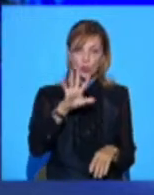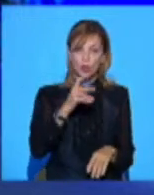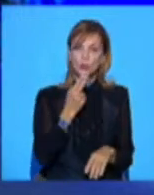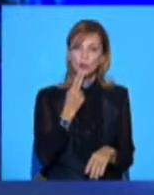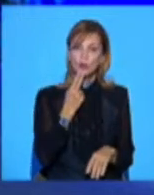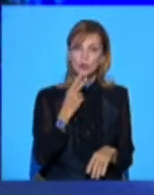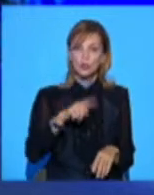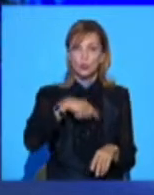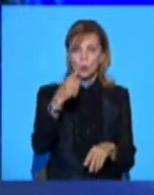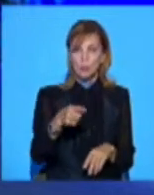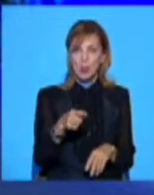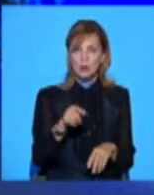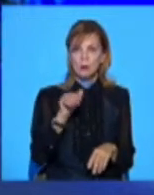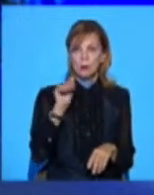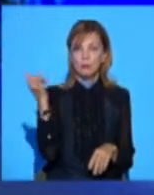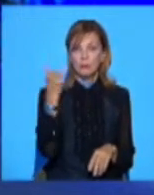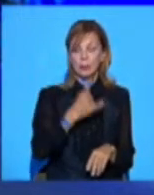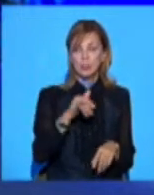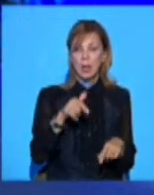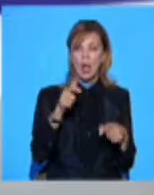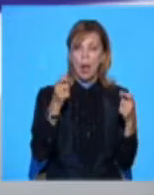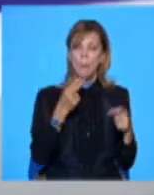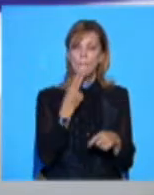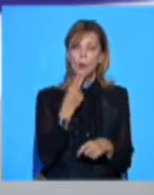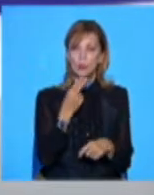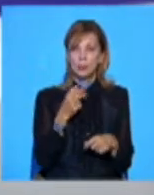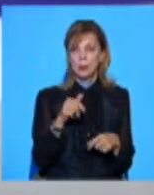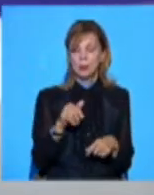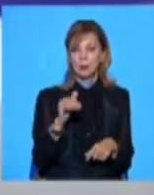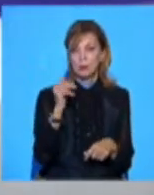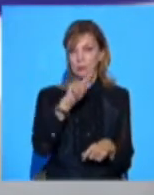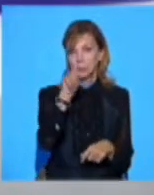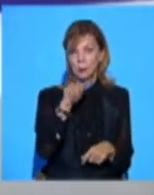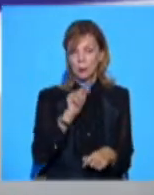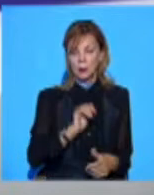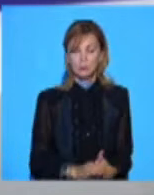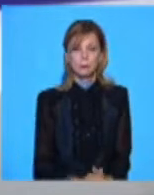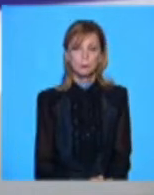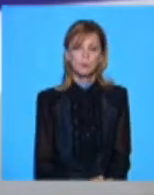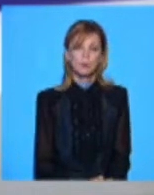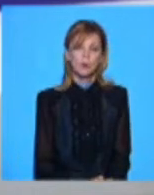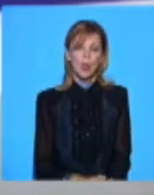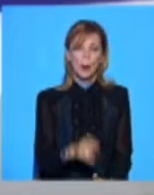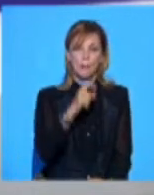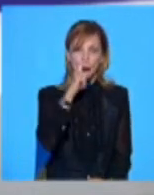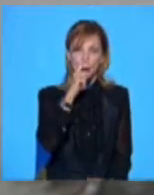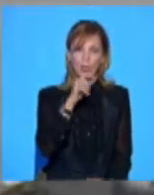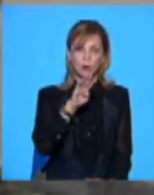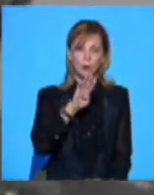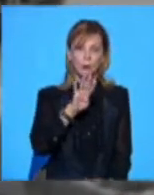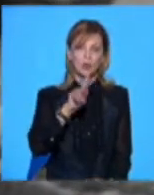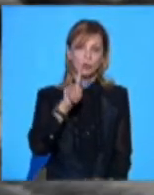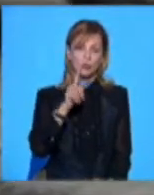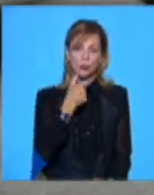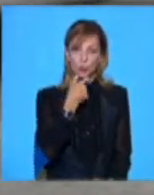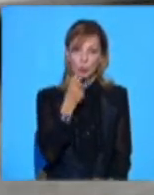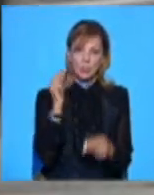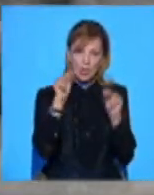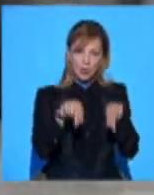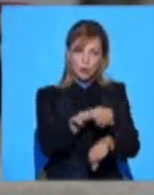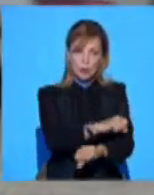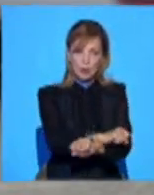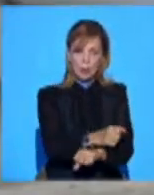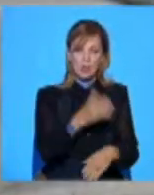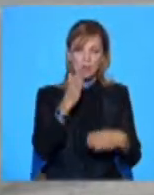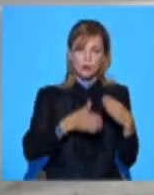polițiști urmează să fie audiați. Bărbatul de 41 de ani a ajuns în arest la